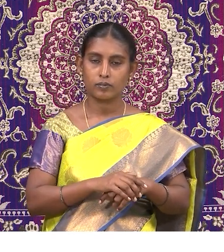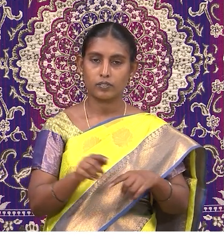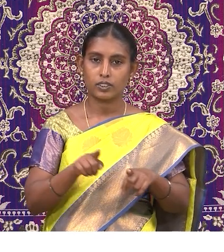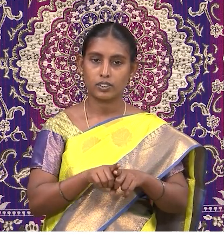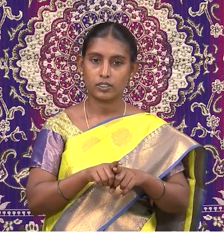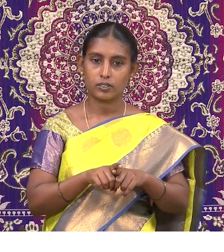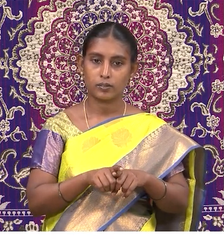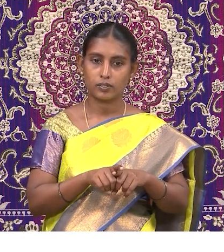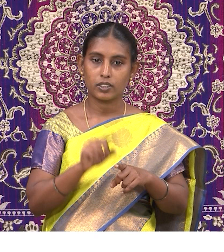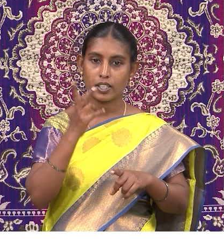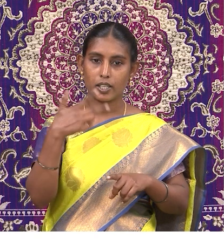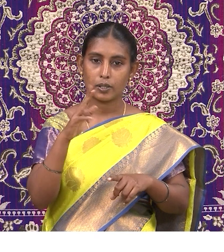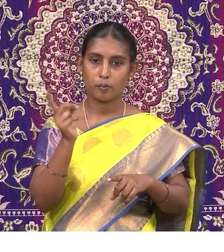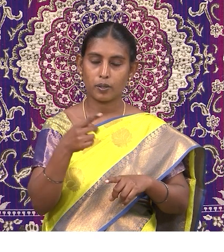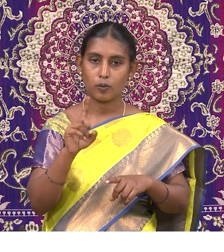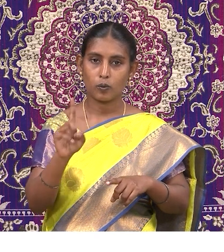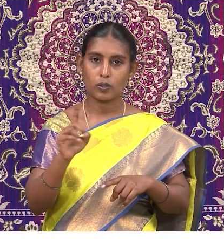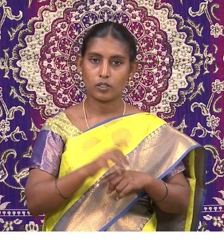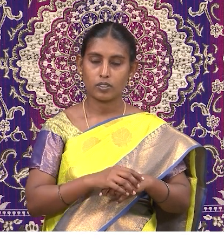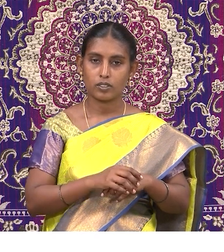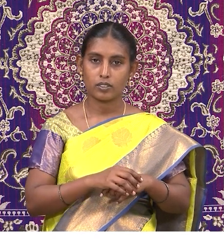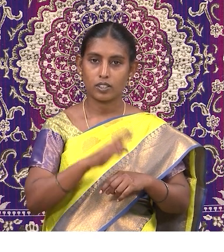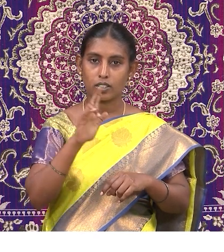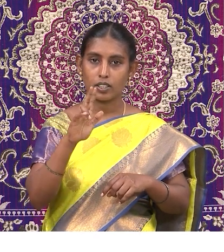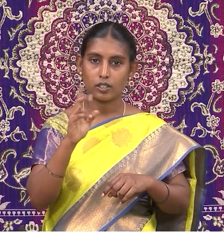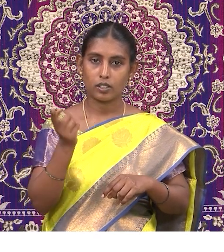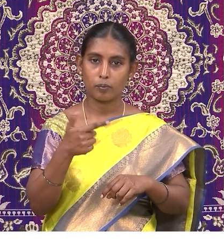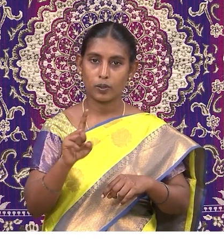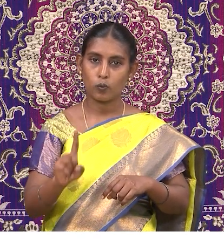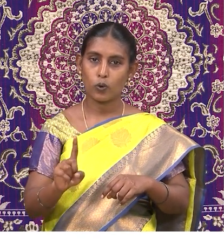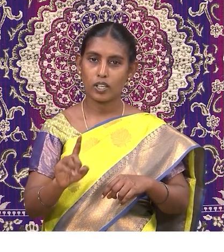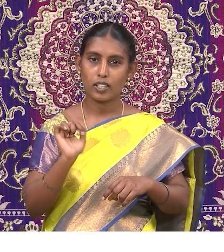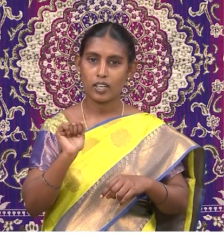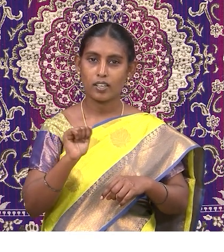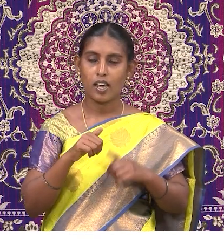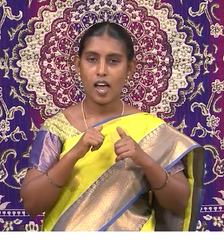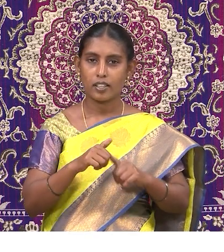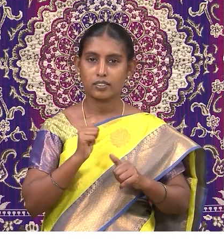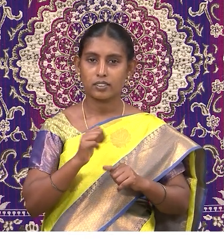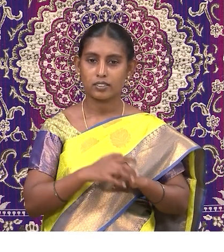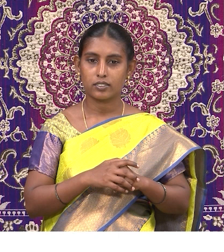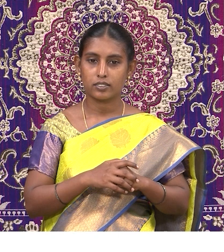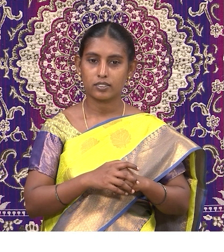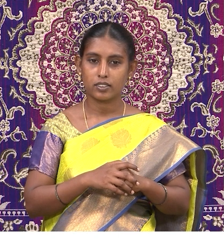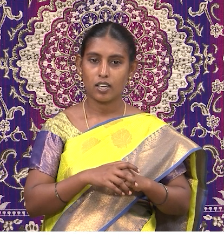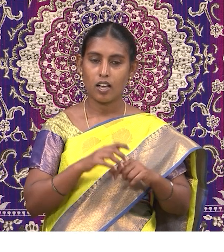அப்போது -8/1. அப்போ -8 ஐ 1 வகுத்தா அதே நம்பர் தானே கிடைக்கும், அப்போது